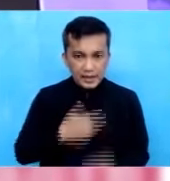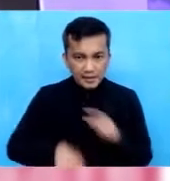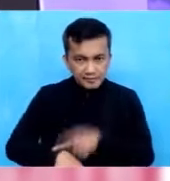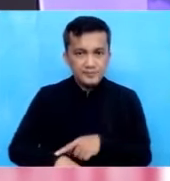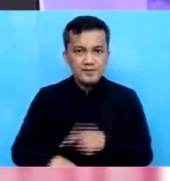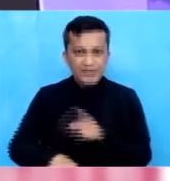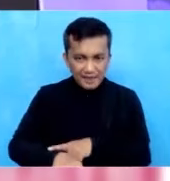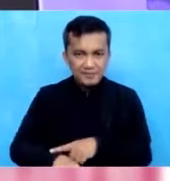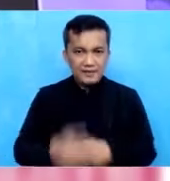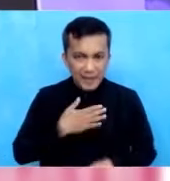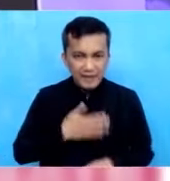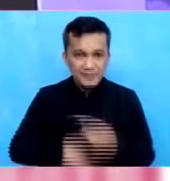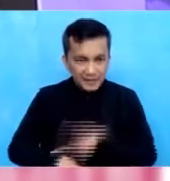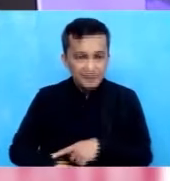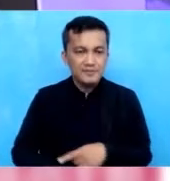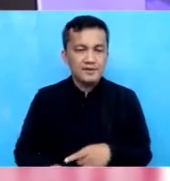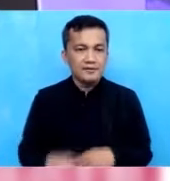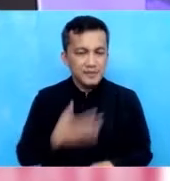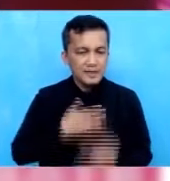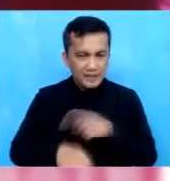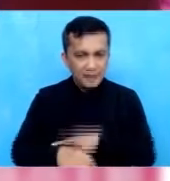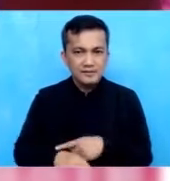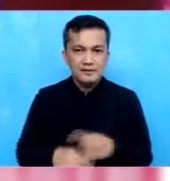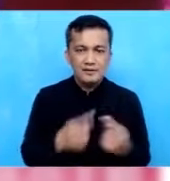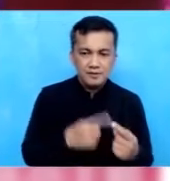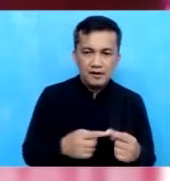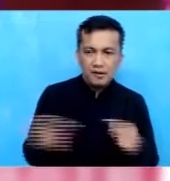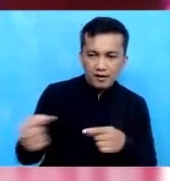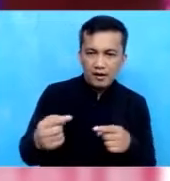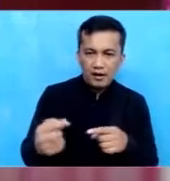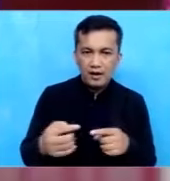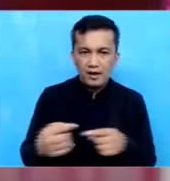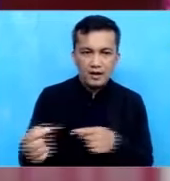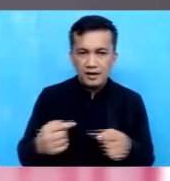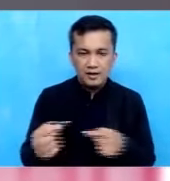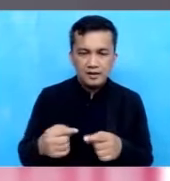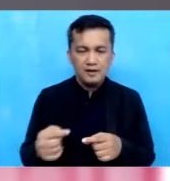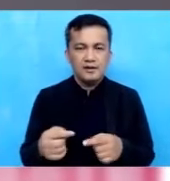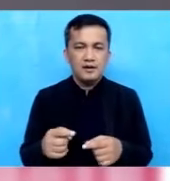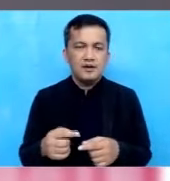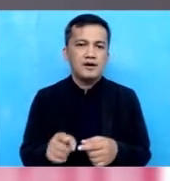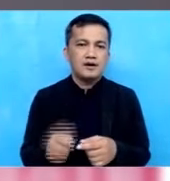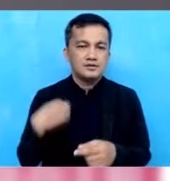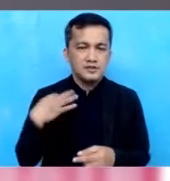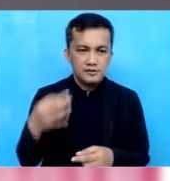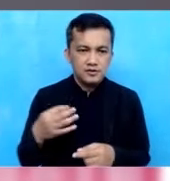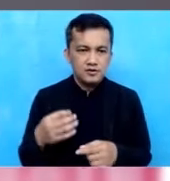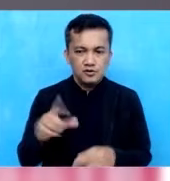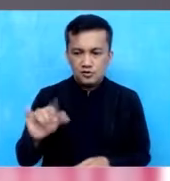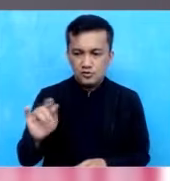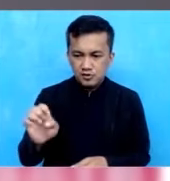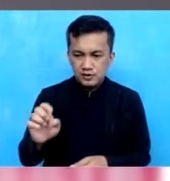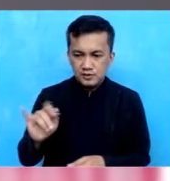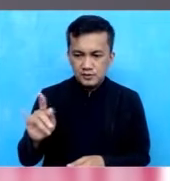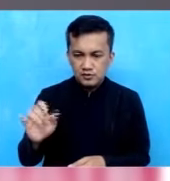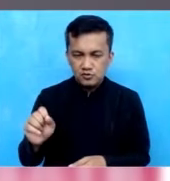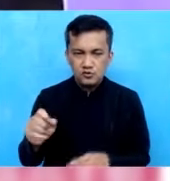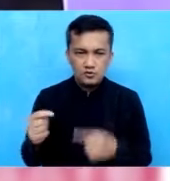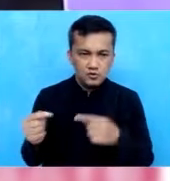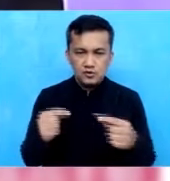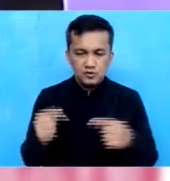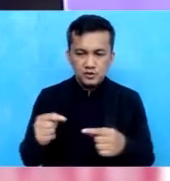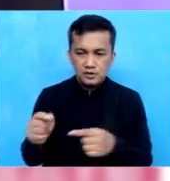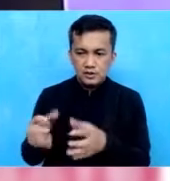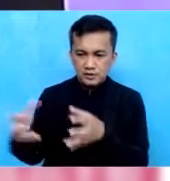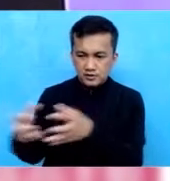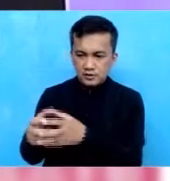Hindi nagpapigil sa pagtatalo ang mga kumakandidato sa pagkasenador na sina Attorney Luke Espiritu na nasa ilalim ng tiket ni